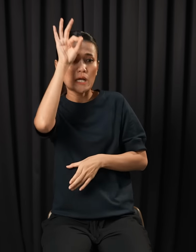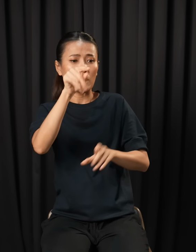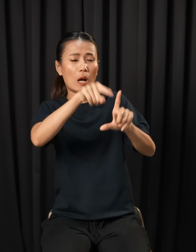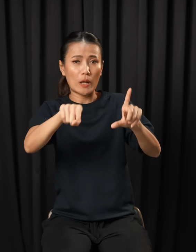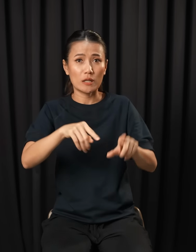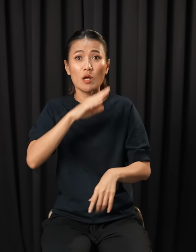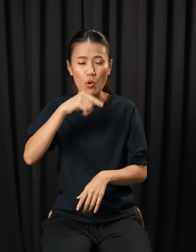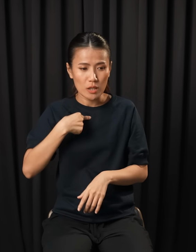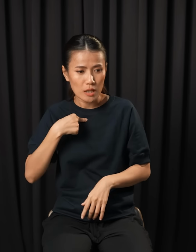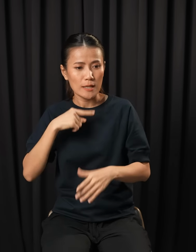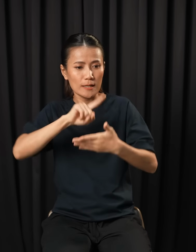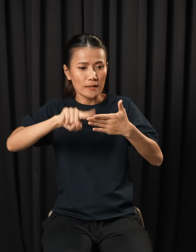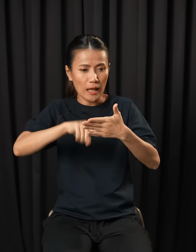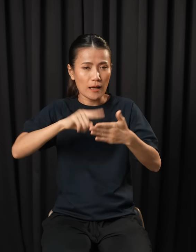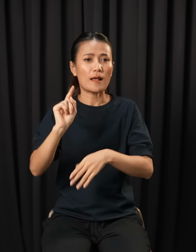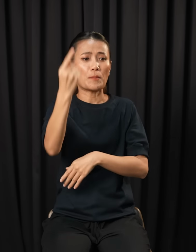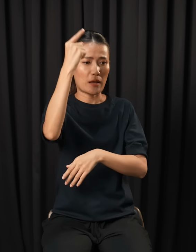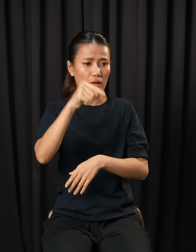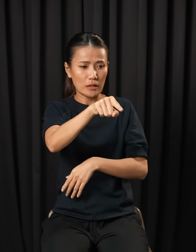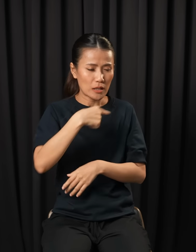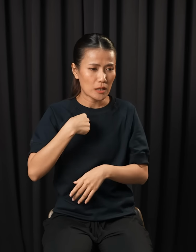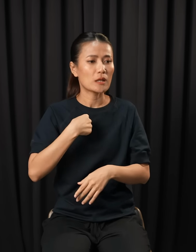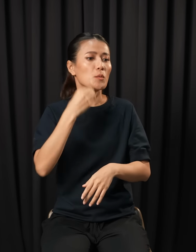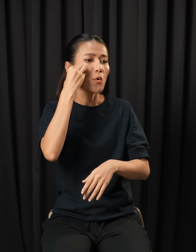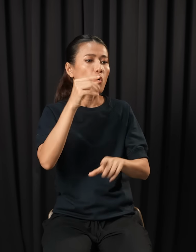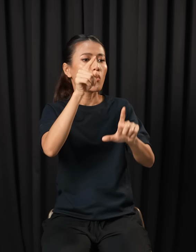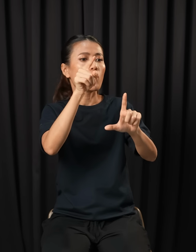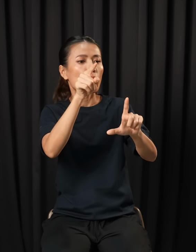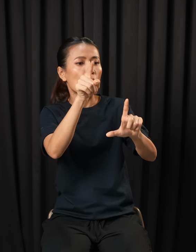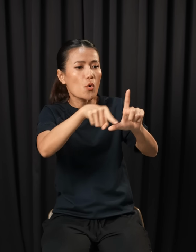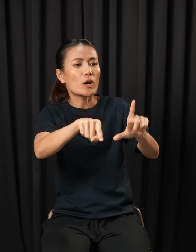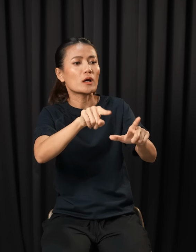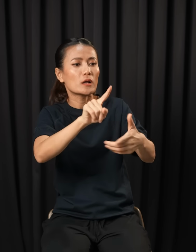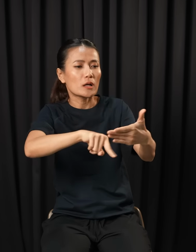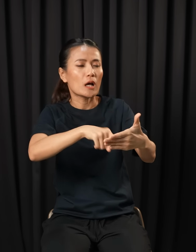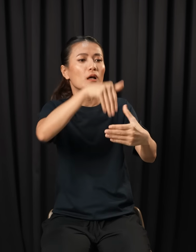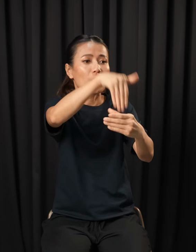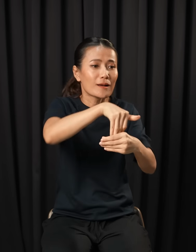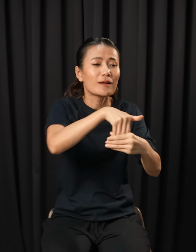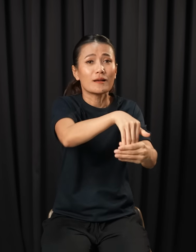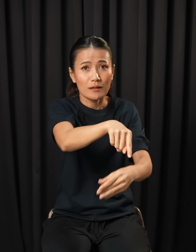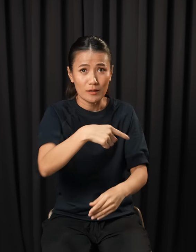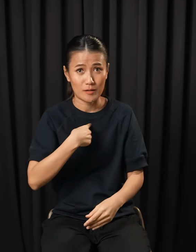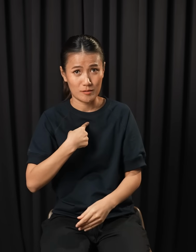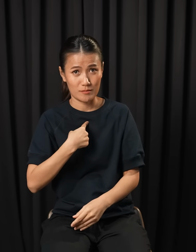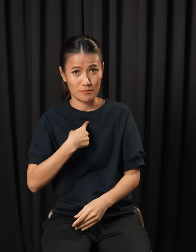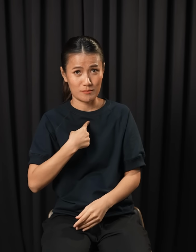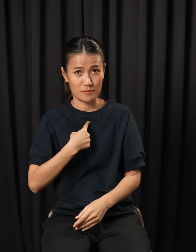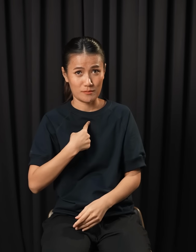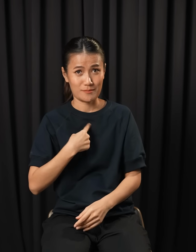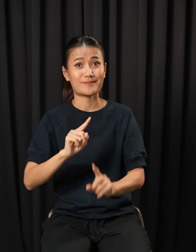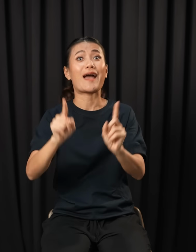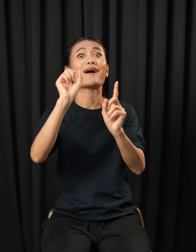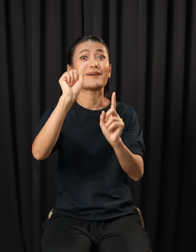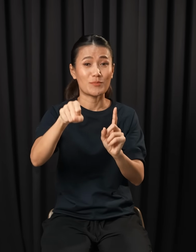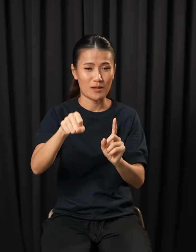ใช่ว่าเฮ้ยรุ่นนี้กูจะเลือกคนนี้ถ้าผมเป็นคนเลือกครั้งแรกผมจะต้องมาพิธาก้าวไกลไม่จริง แต่คุณพิธาอาจ